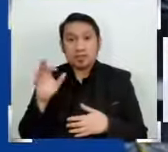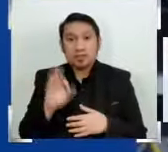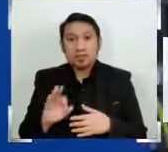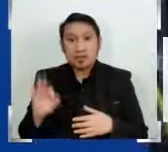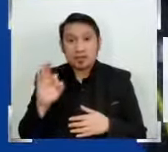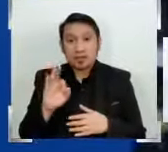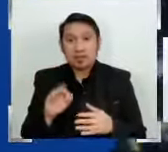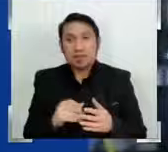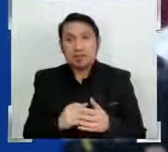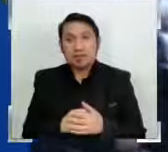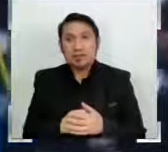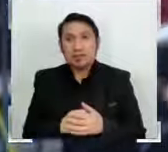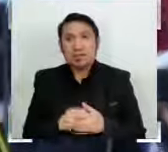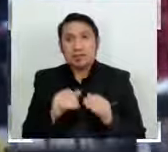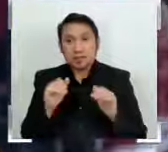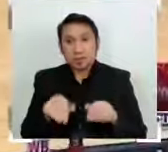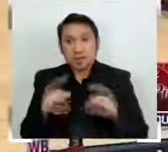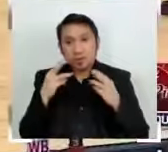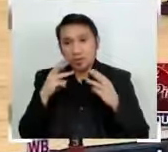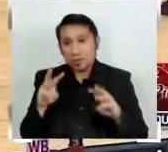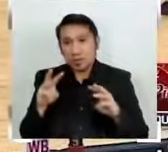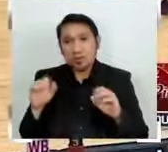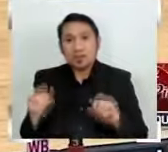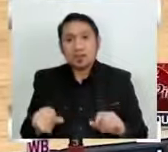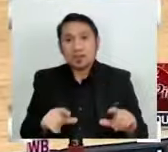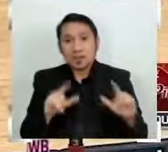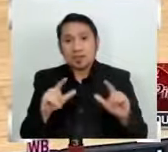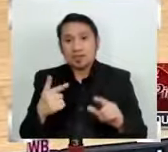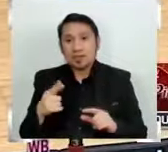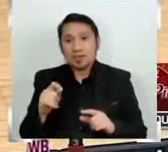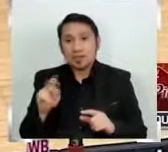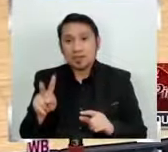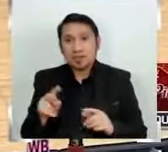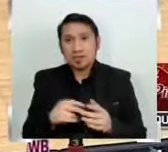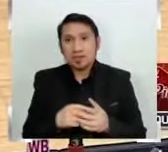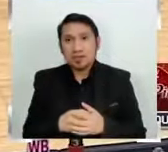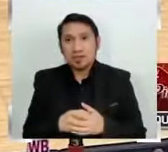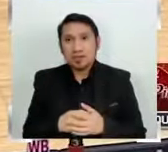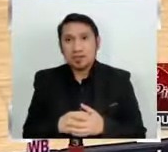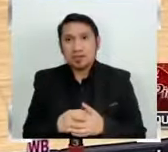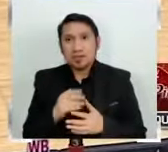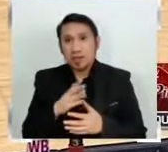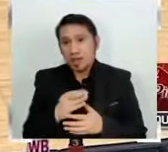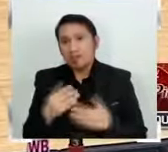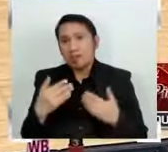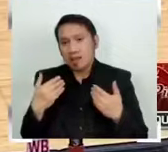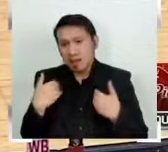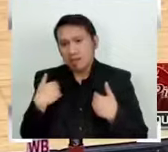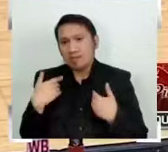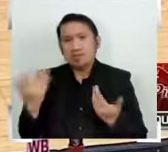lahat ng yan, mapapanood live sa GTV. At naka-livestream din po sa social media accounts ng